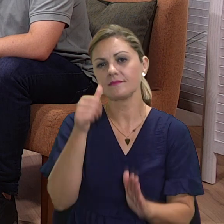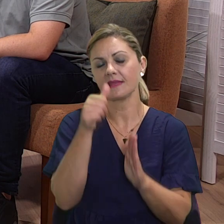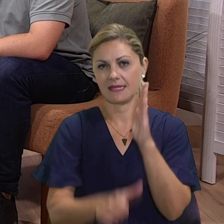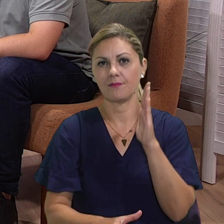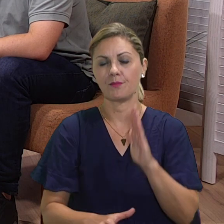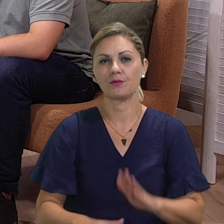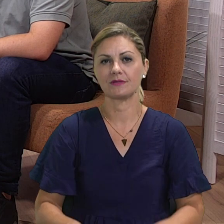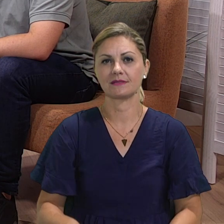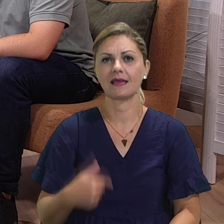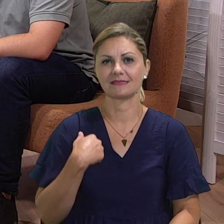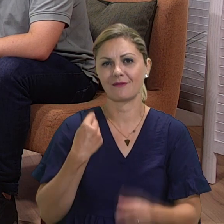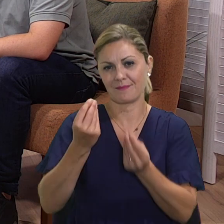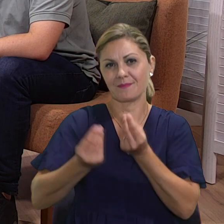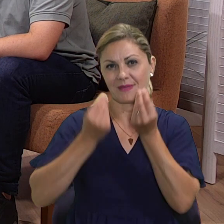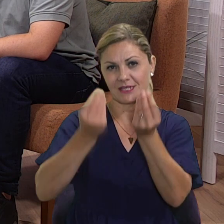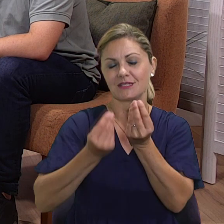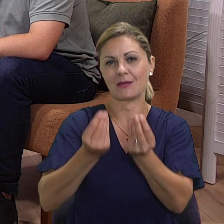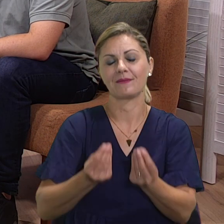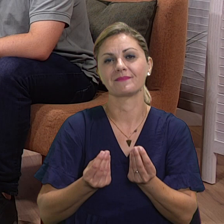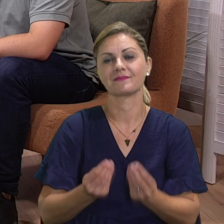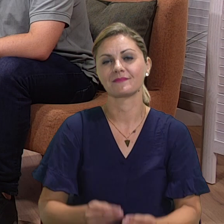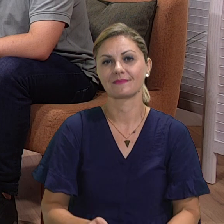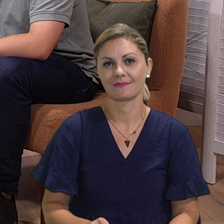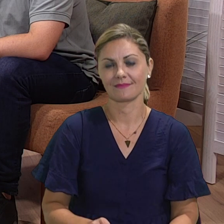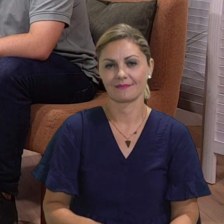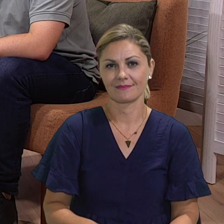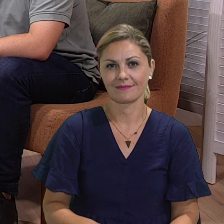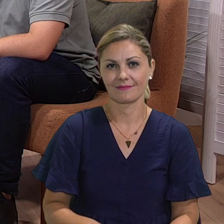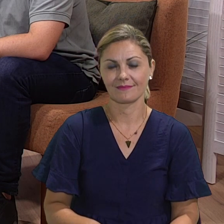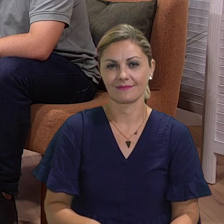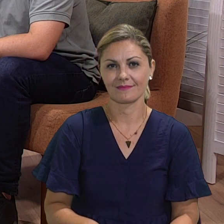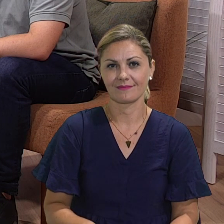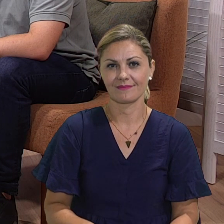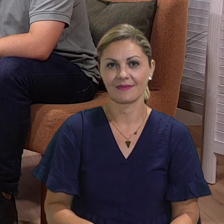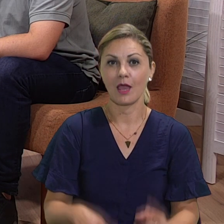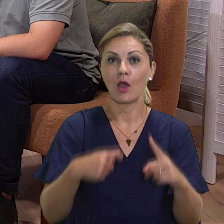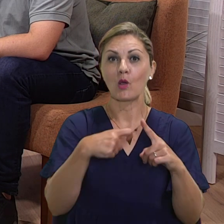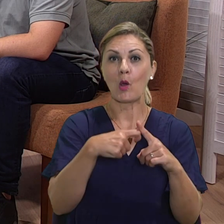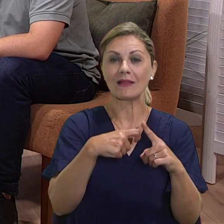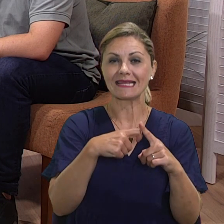govori. Ja sam jedan put kad smo ono bili priča, na primjer, kad kaže